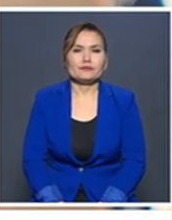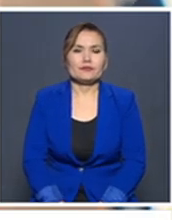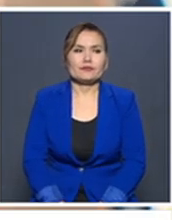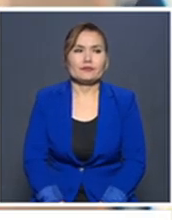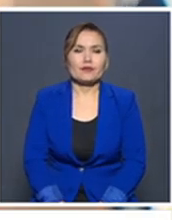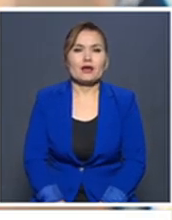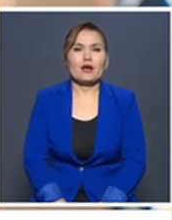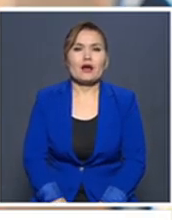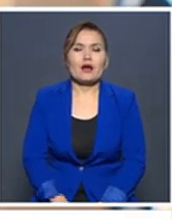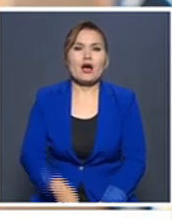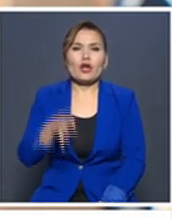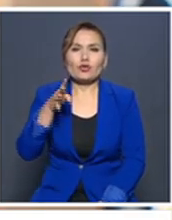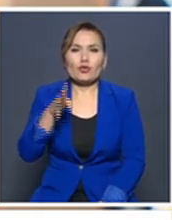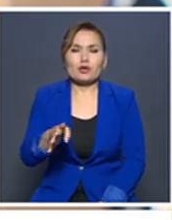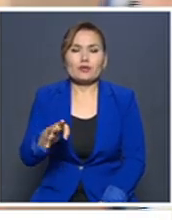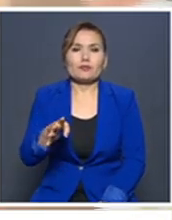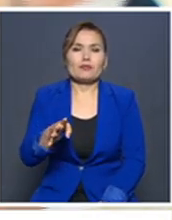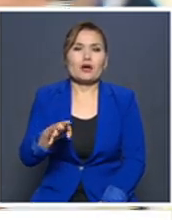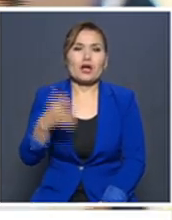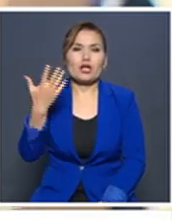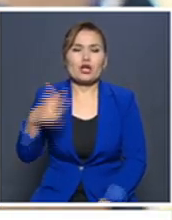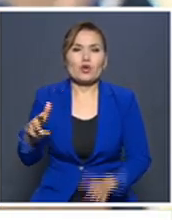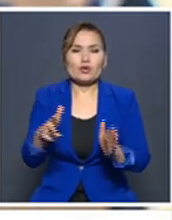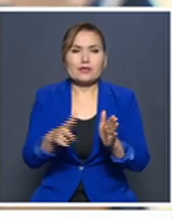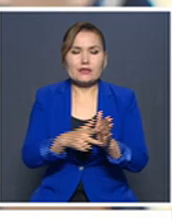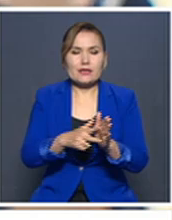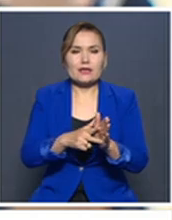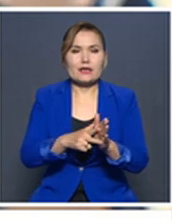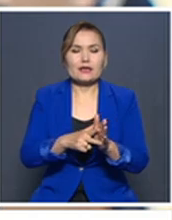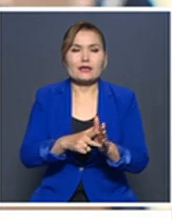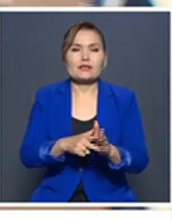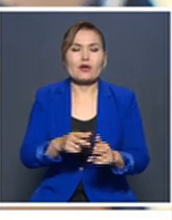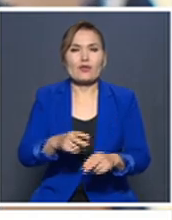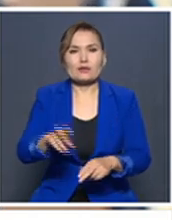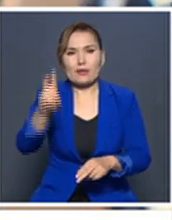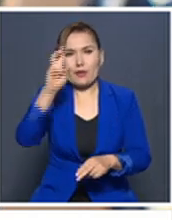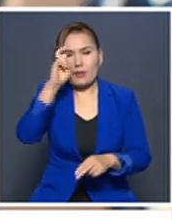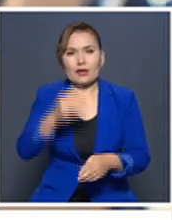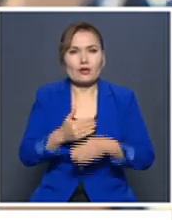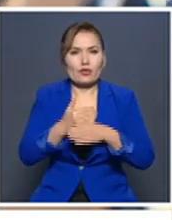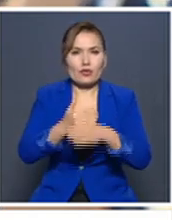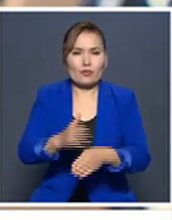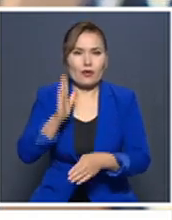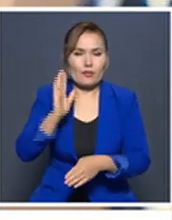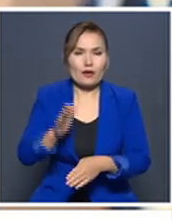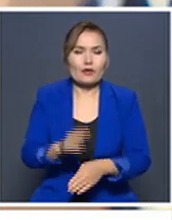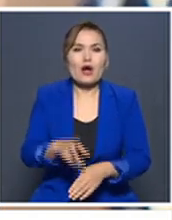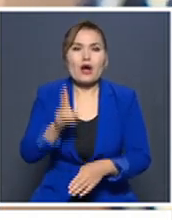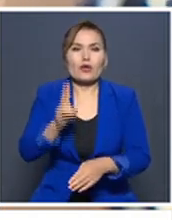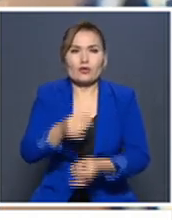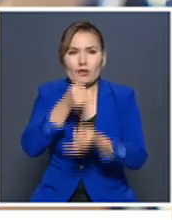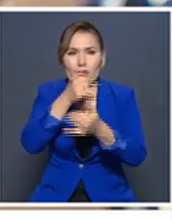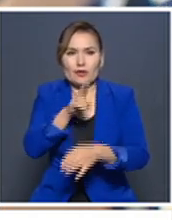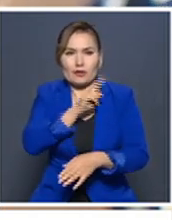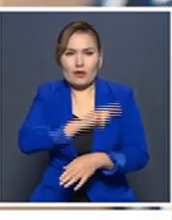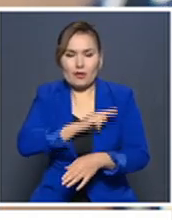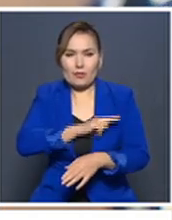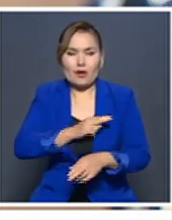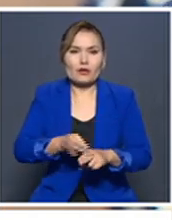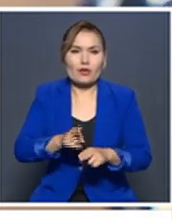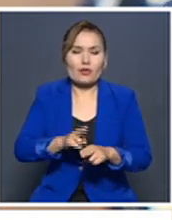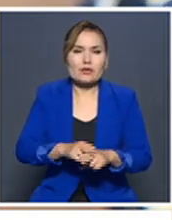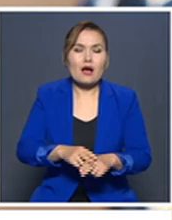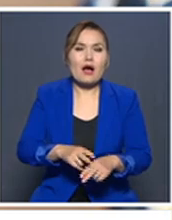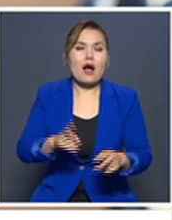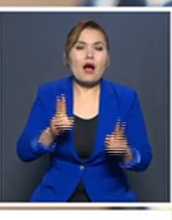4000, 58000 деген, ол мемлекеттік бюджеттен төленеді. Ол азамат жұмыс істесін, жұмыс істемесін. А егер жұмыс істеп, біздің мемлекеттік әлеуметтік